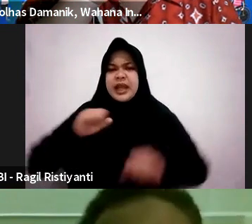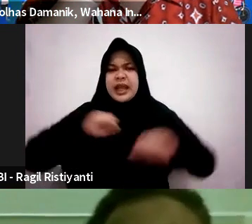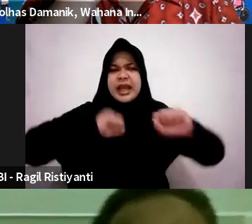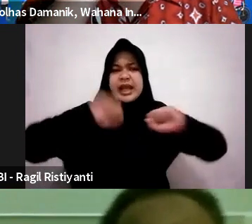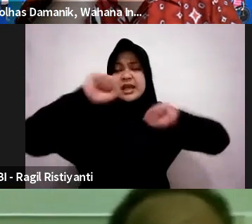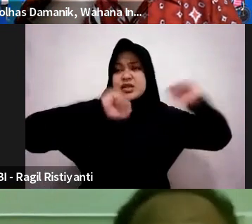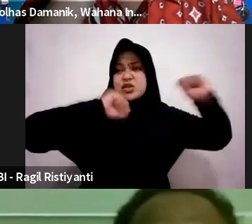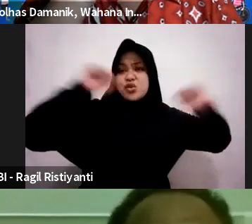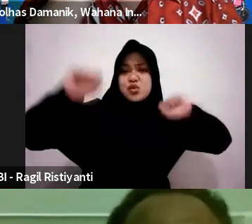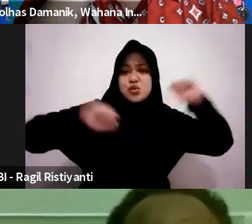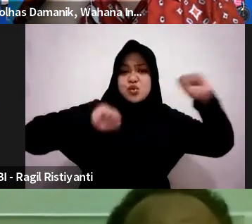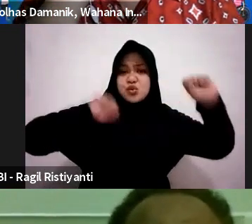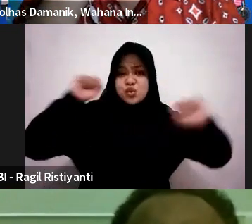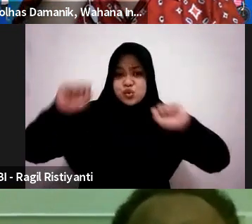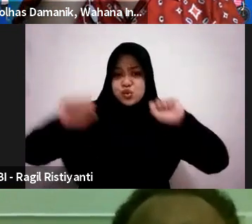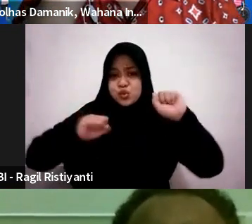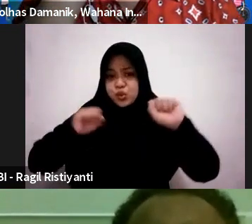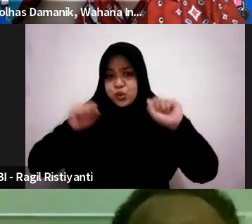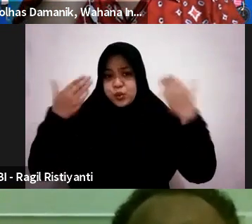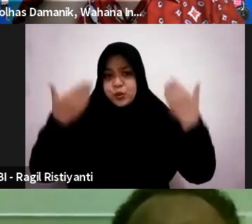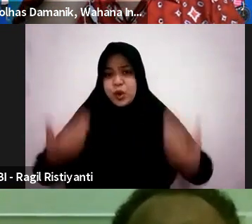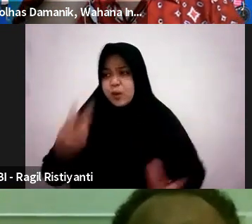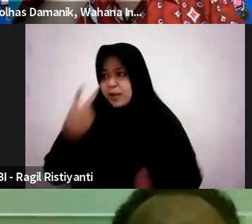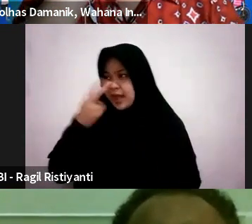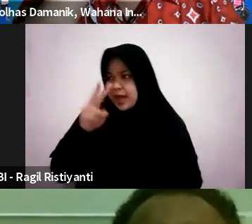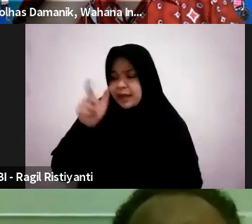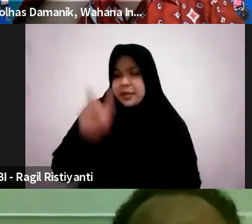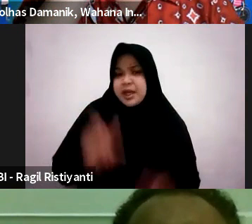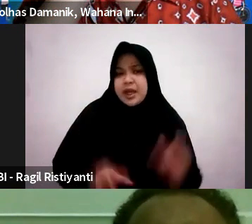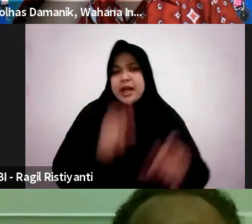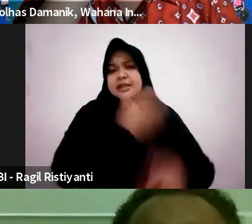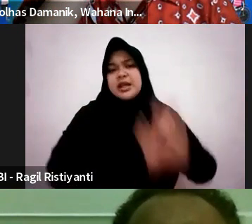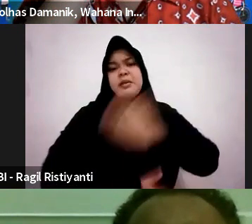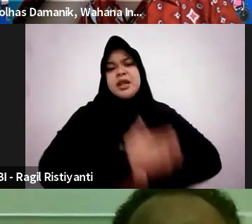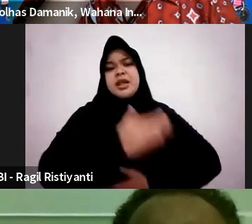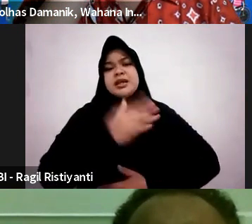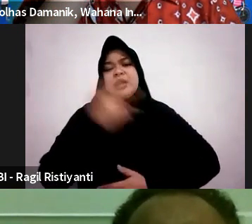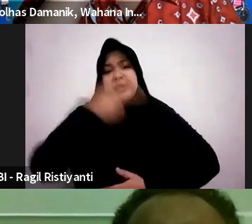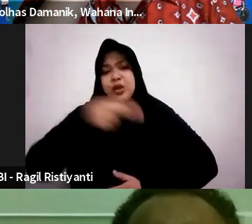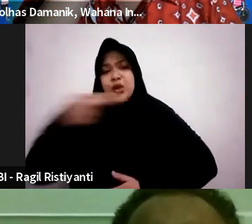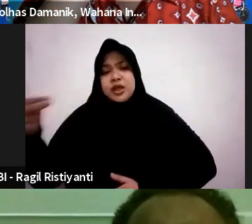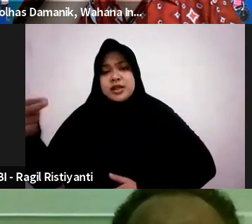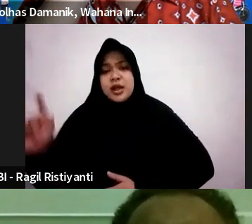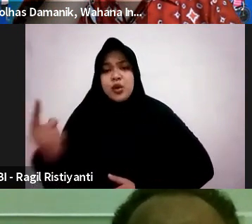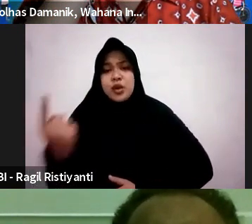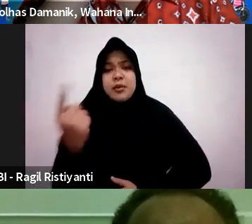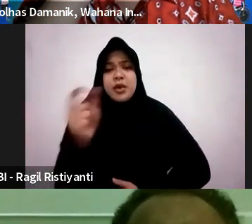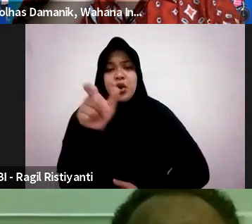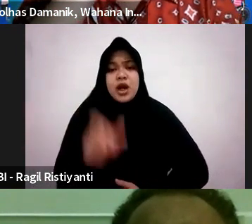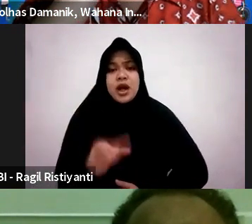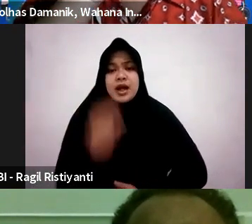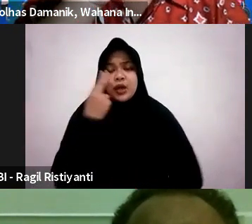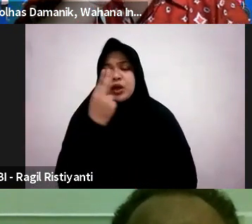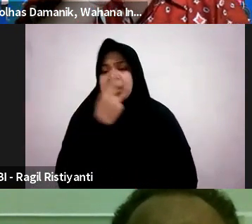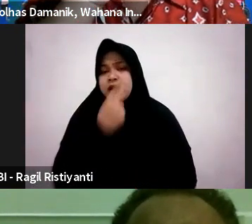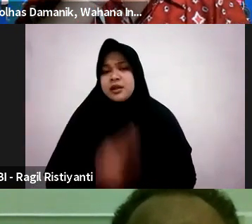gitu kalau melihat penyandang disabilitas di Indonesia kok sedih terutama orang apa tunanetra